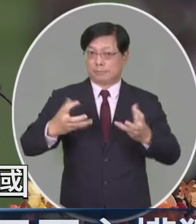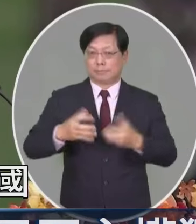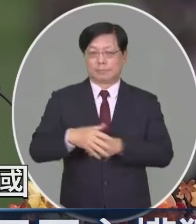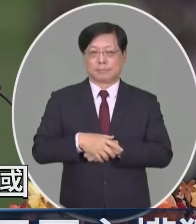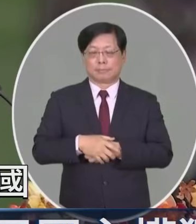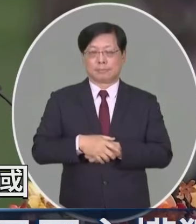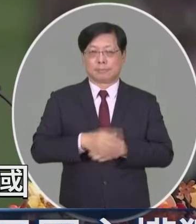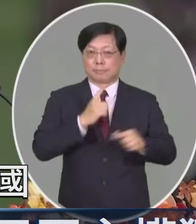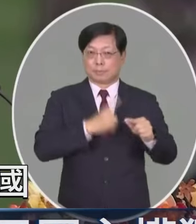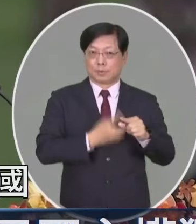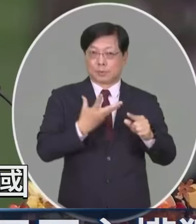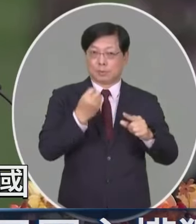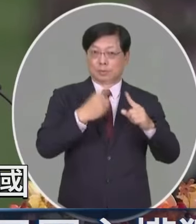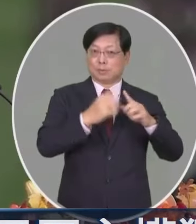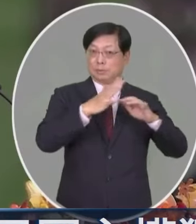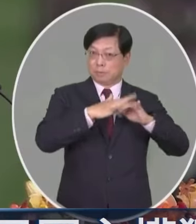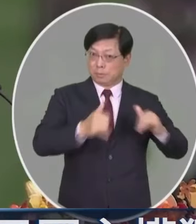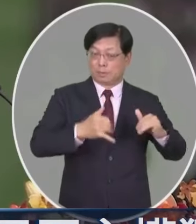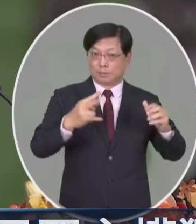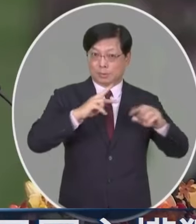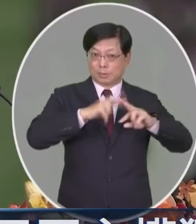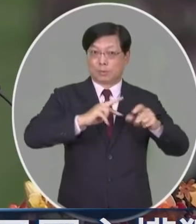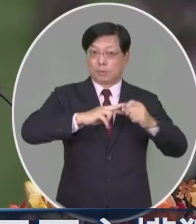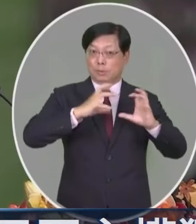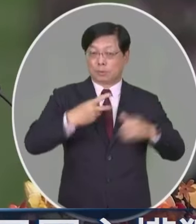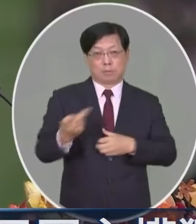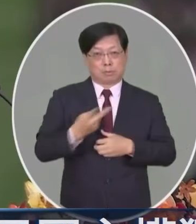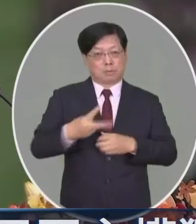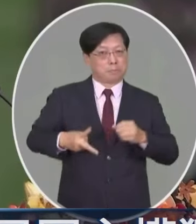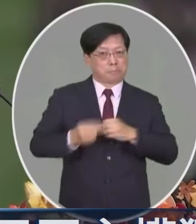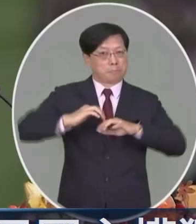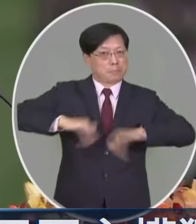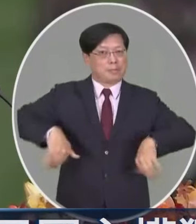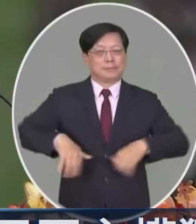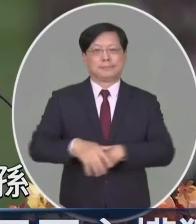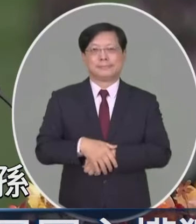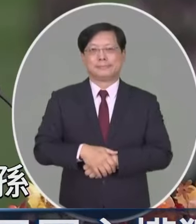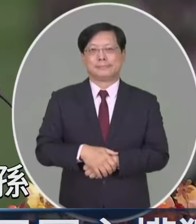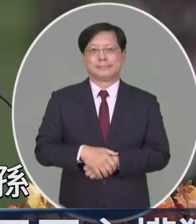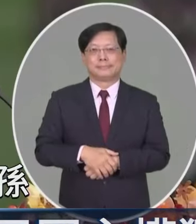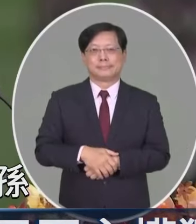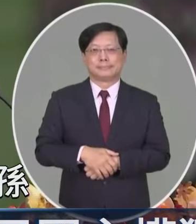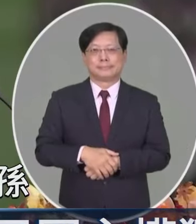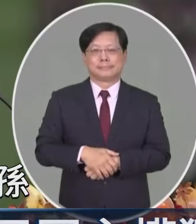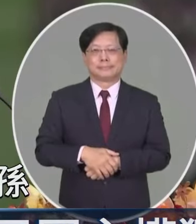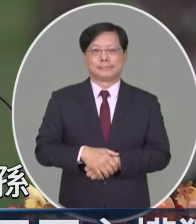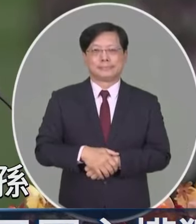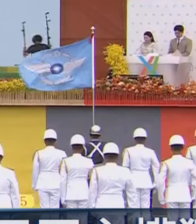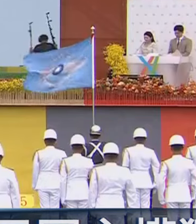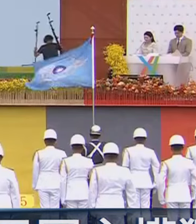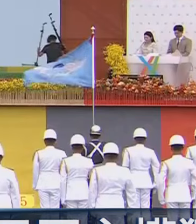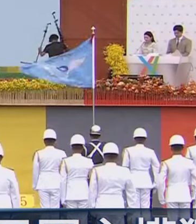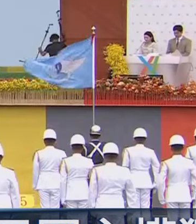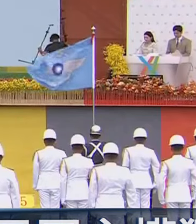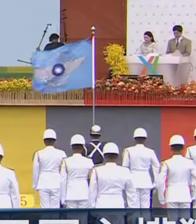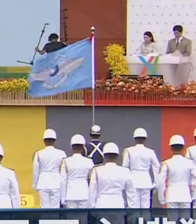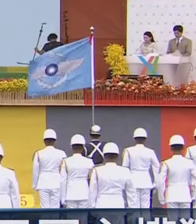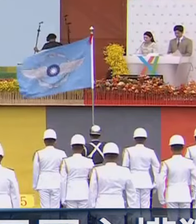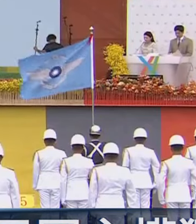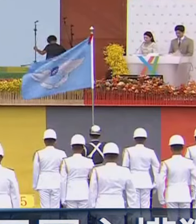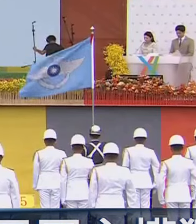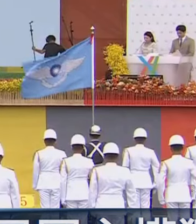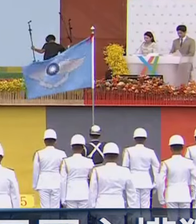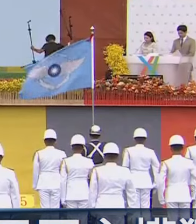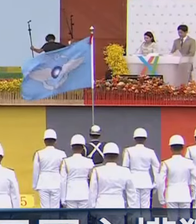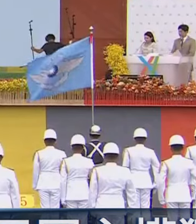与中华人民共和国 互不隶属。 正式掌舵台湾，就算过往被质疑是台独金孙，此刻的赖清德对于两